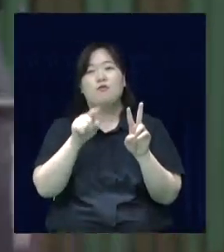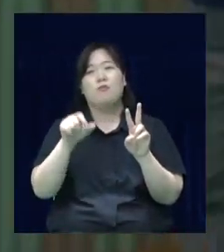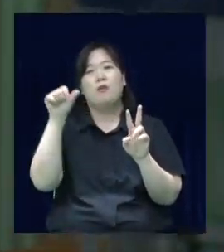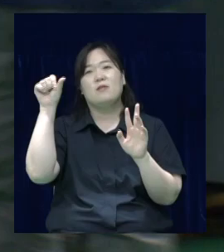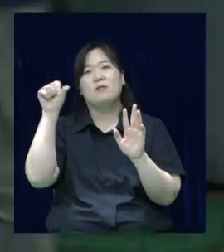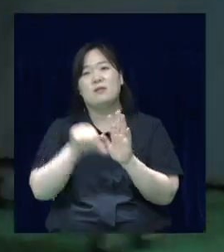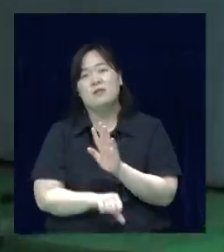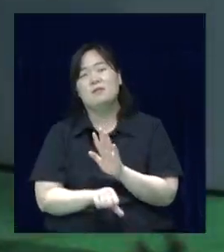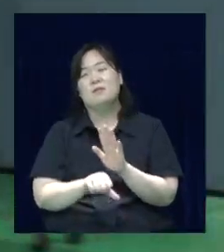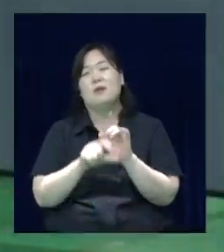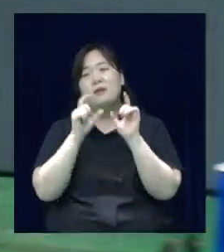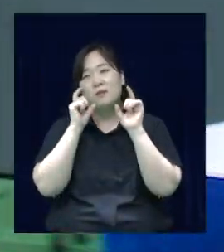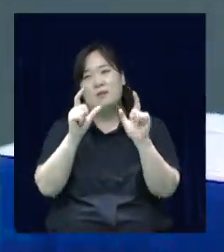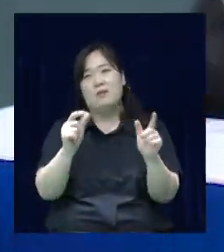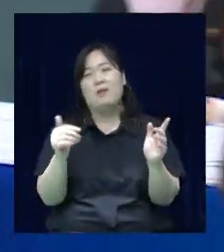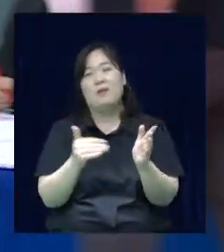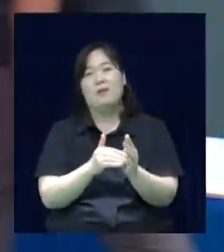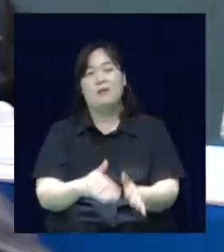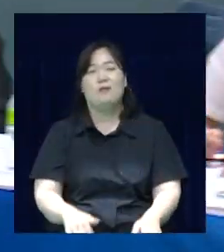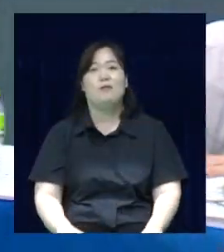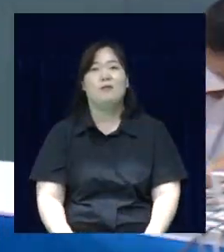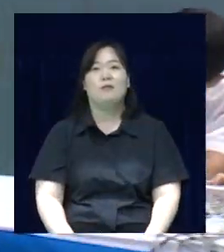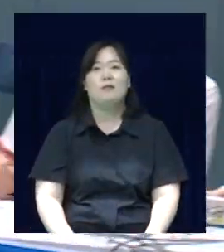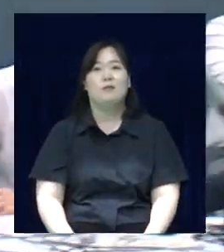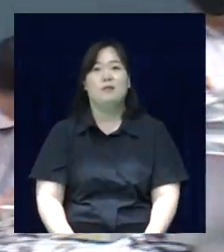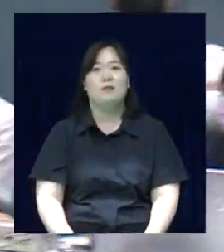심판진이 실패를 선언했습니다.